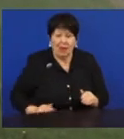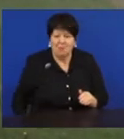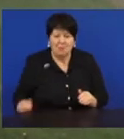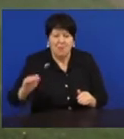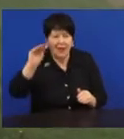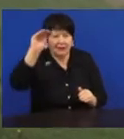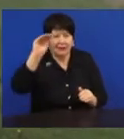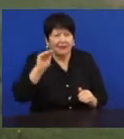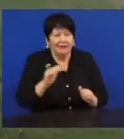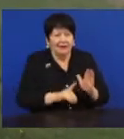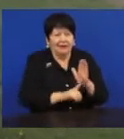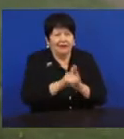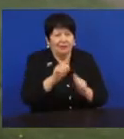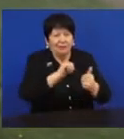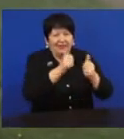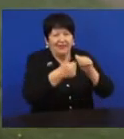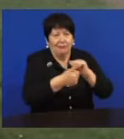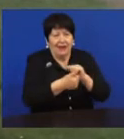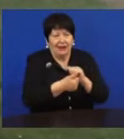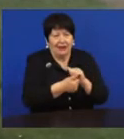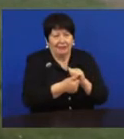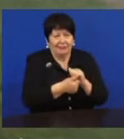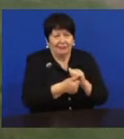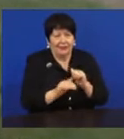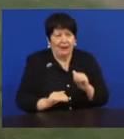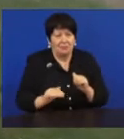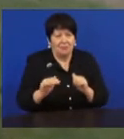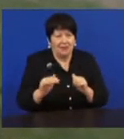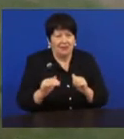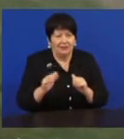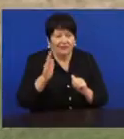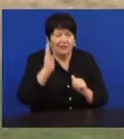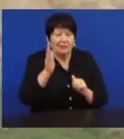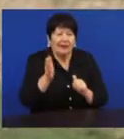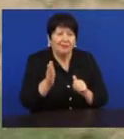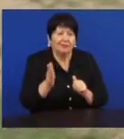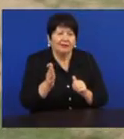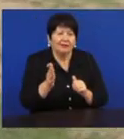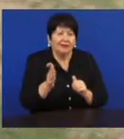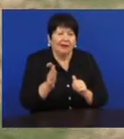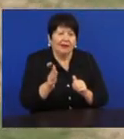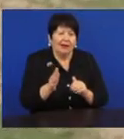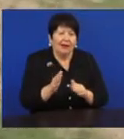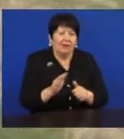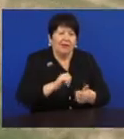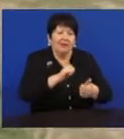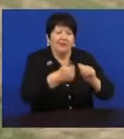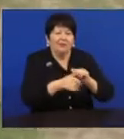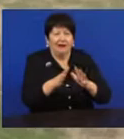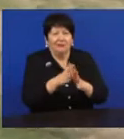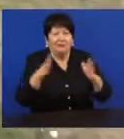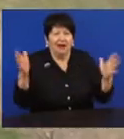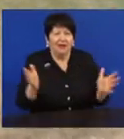mic începem schimbarea de la schimbarea mică și sperăm la o schimbare mai mare.